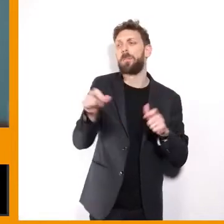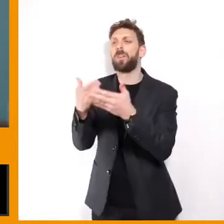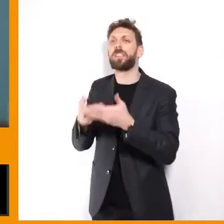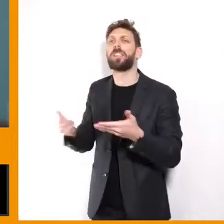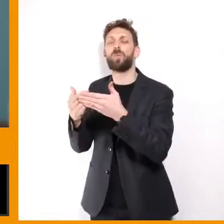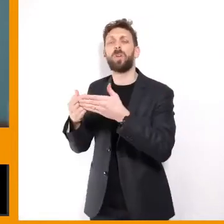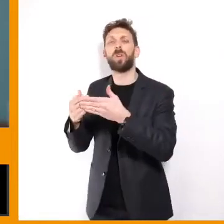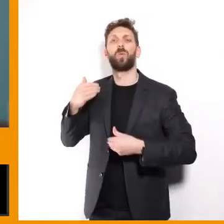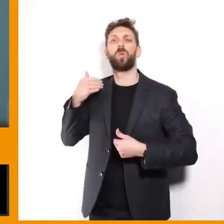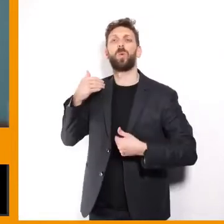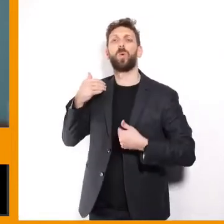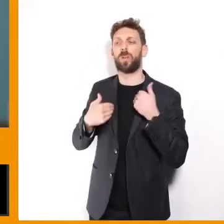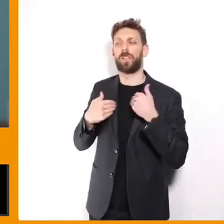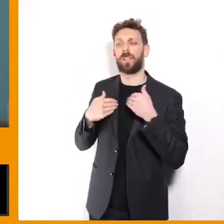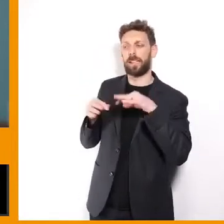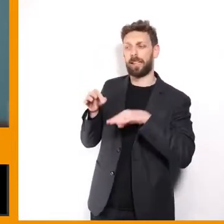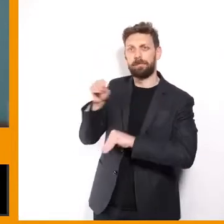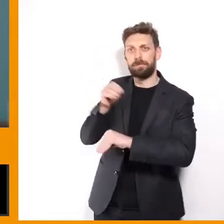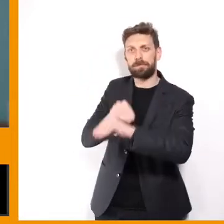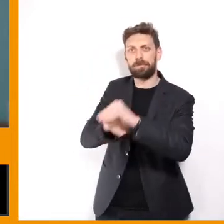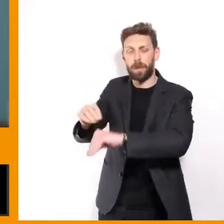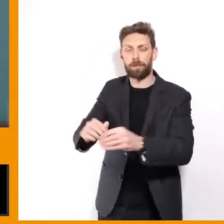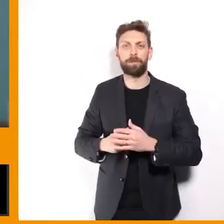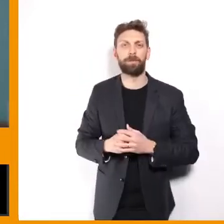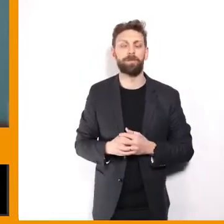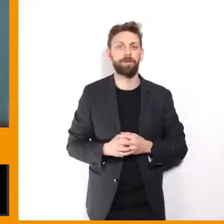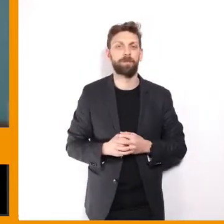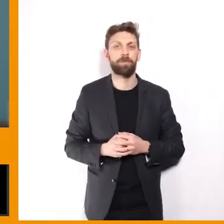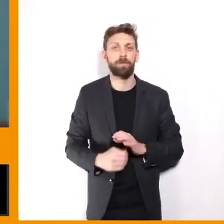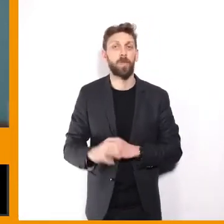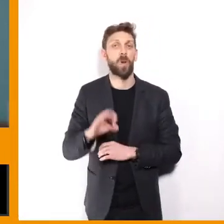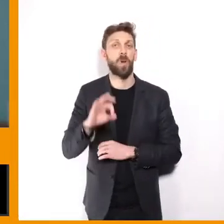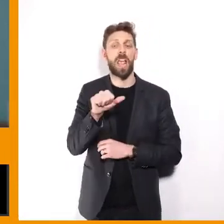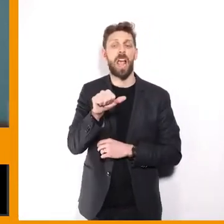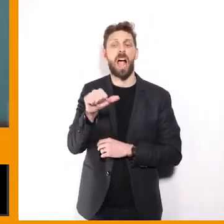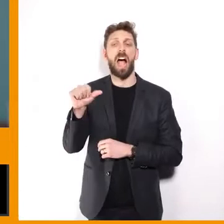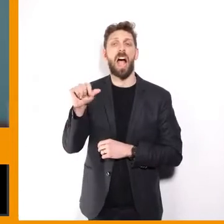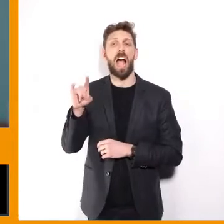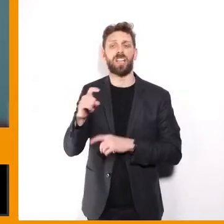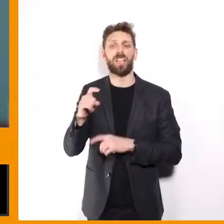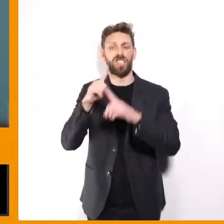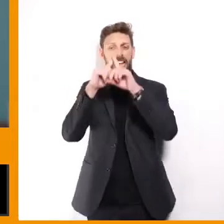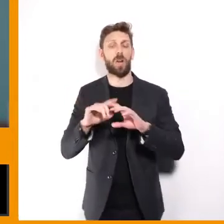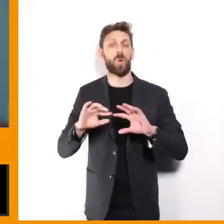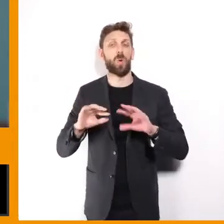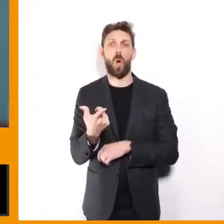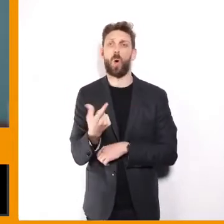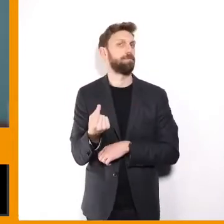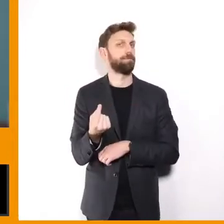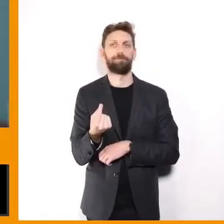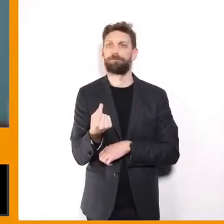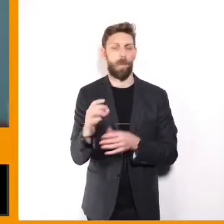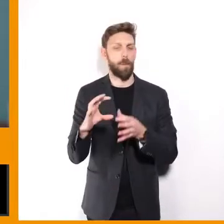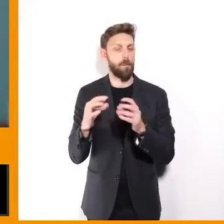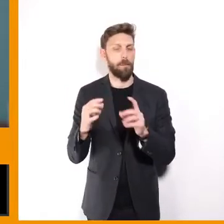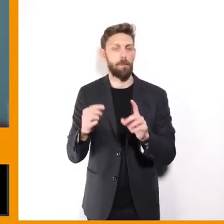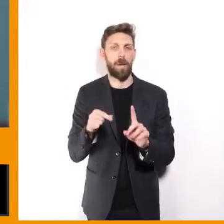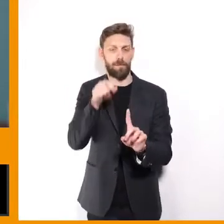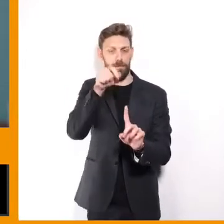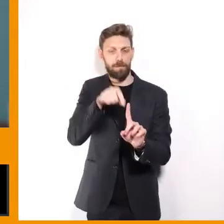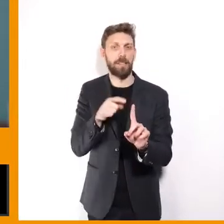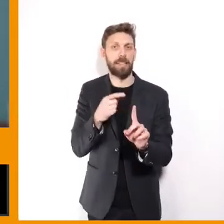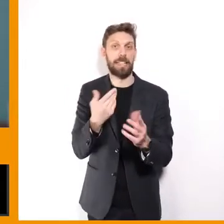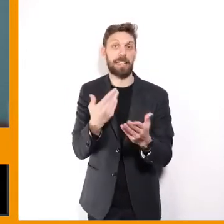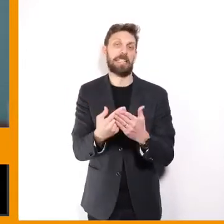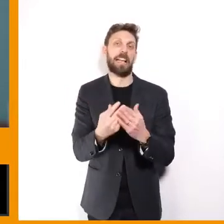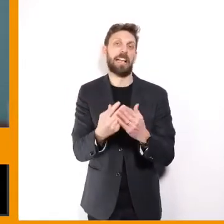que l'allocation adulte handicapé soit une allocation individuelle, parce que pour moi, c'est une question de dignité de la personne. Ce